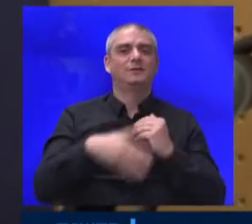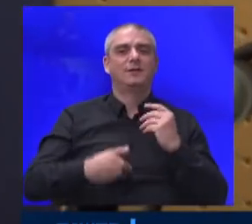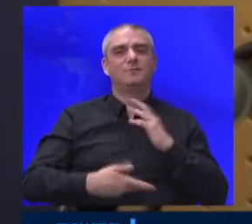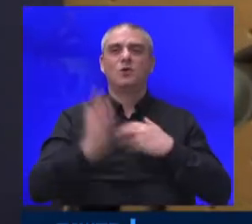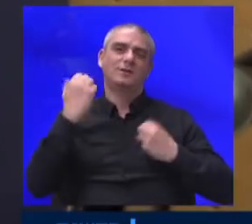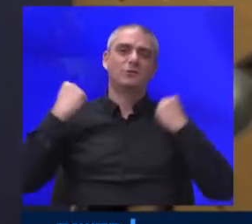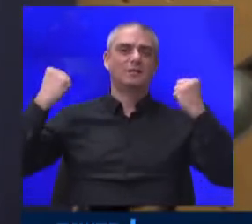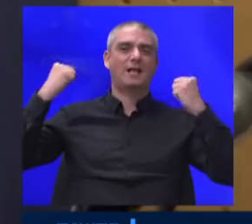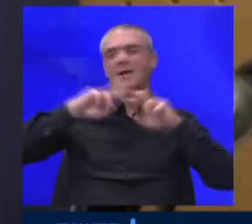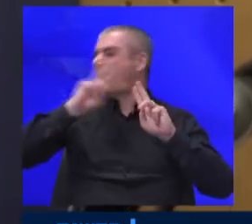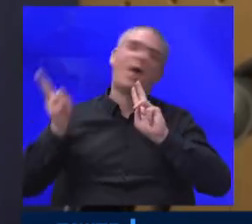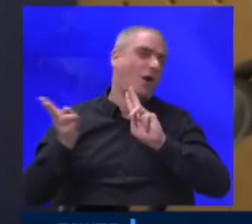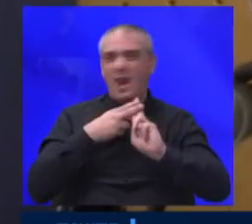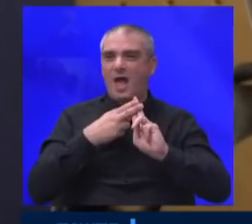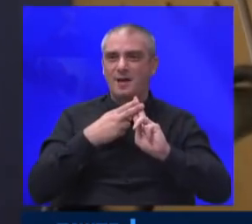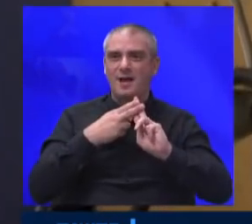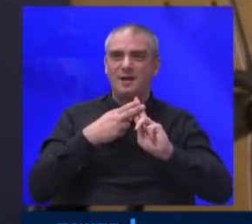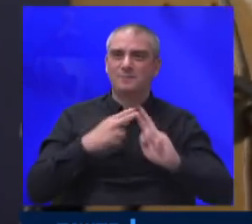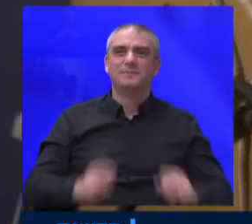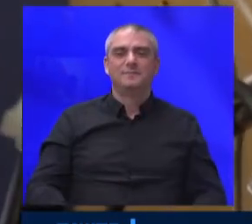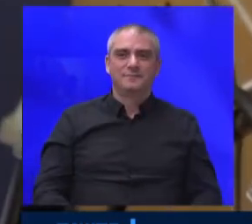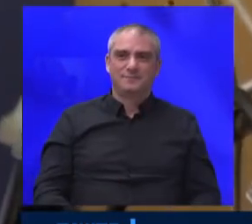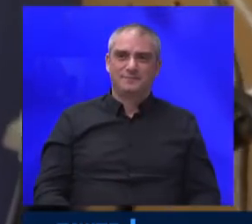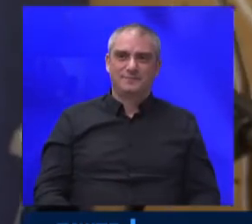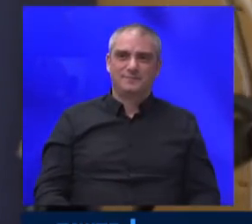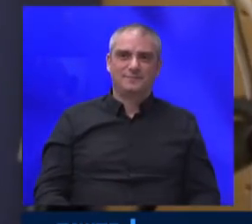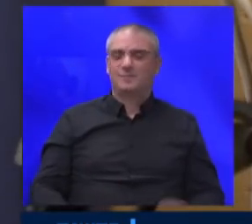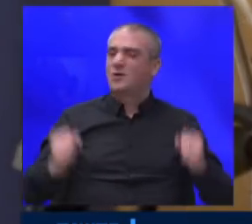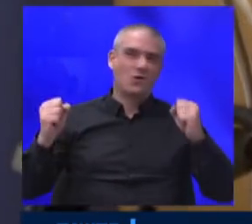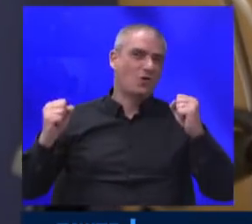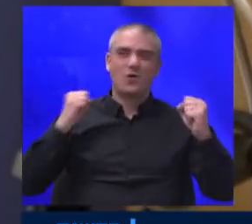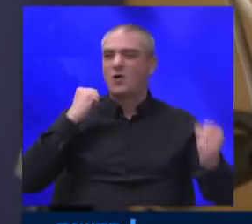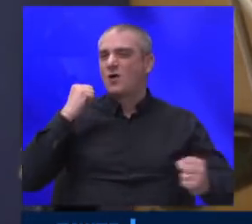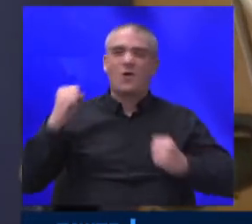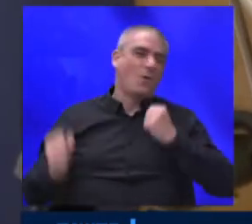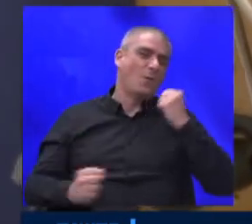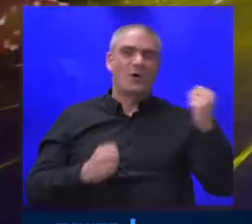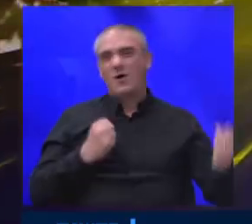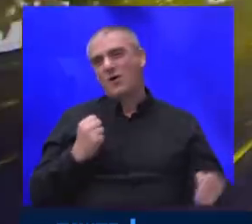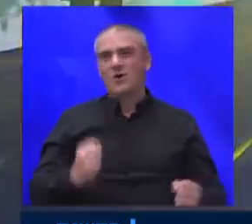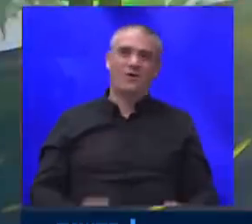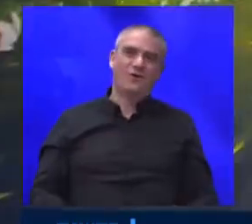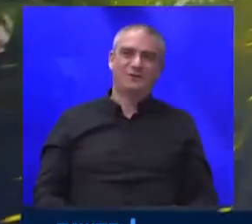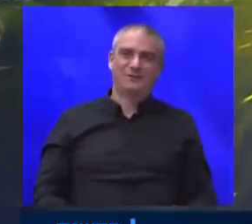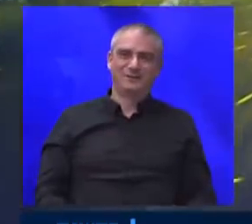מחוזקים לעולם. וואו, וואו.